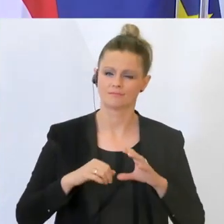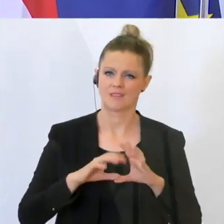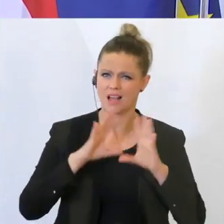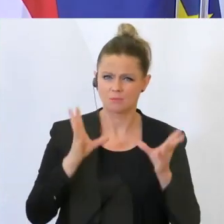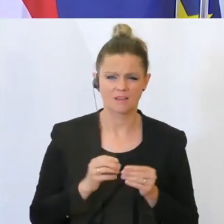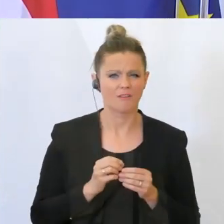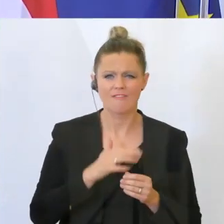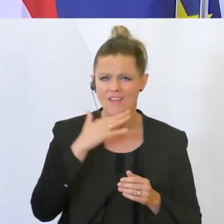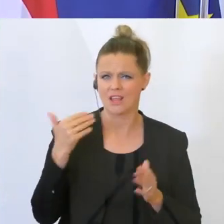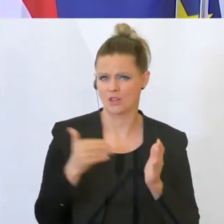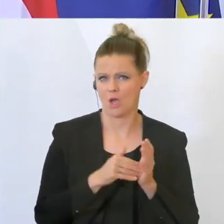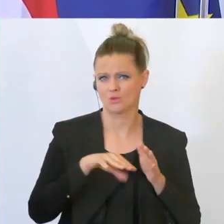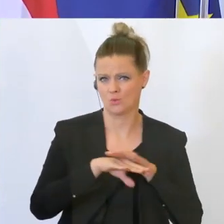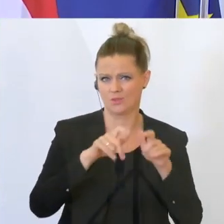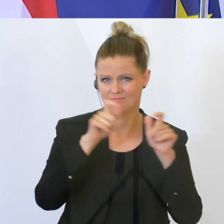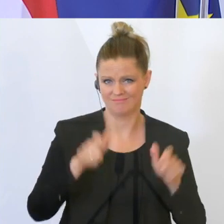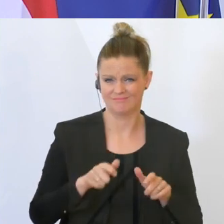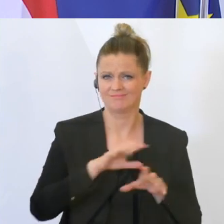Tausende von Unternehmen, nämlich insgesamt